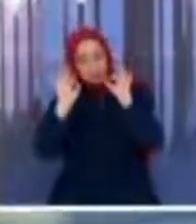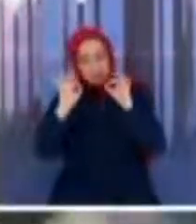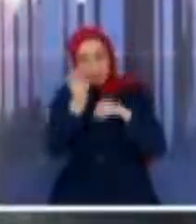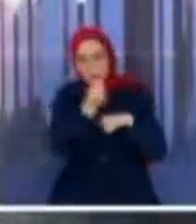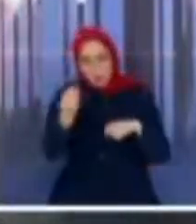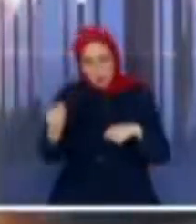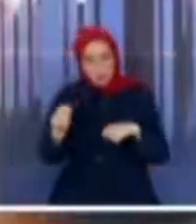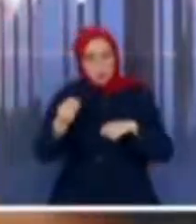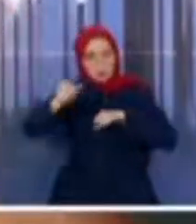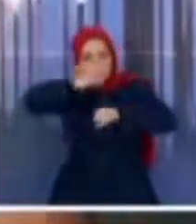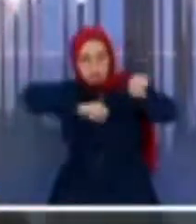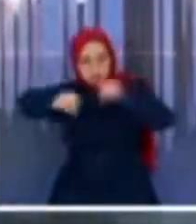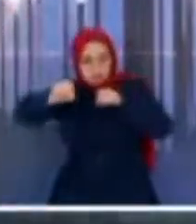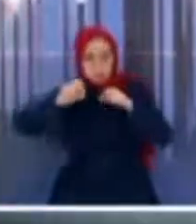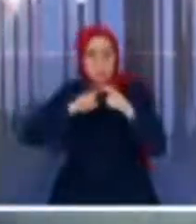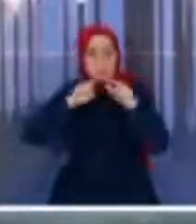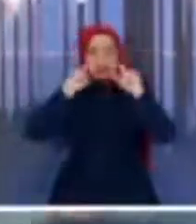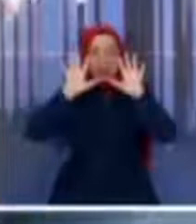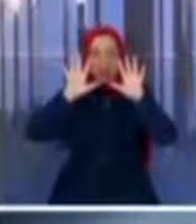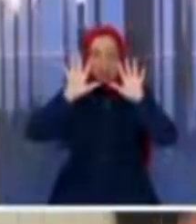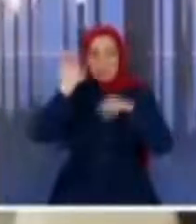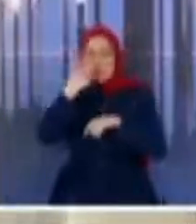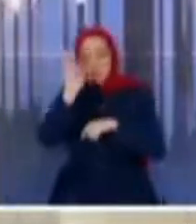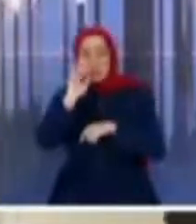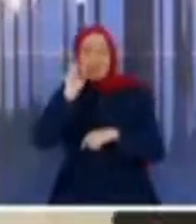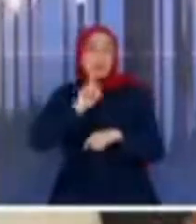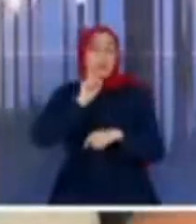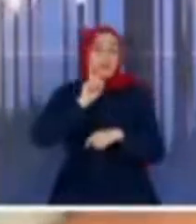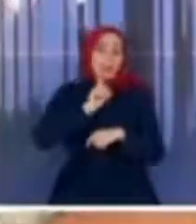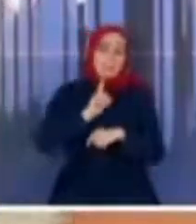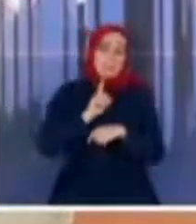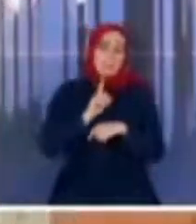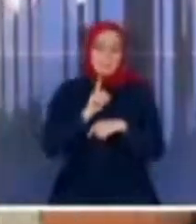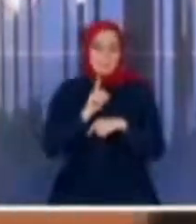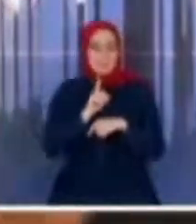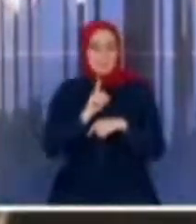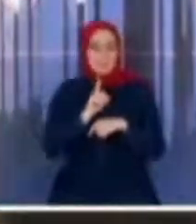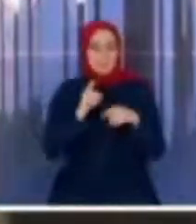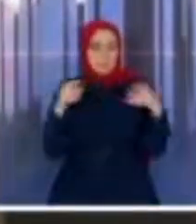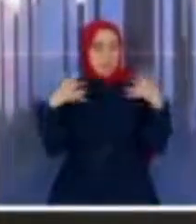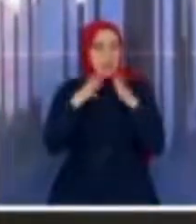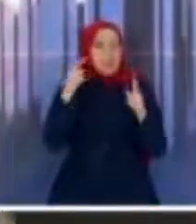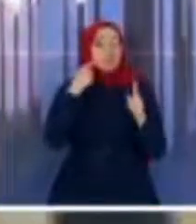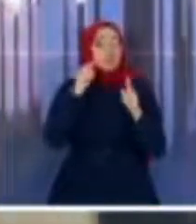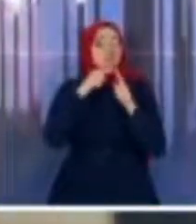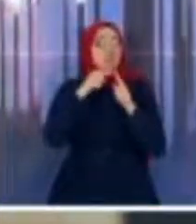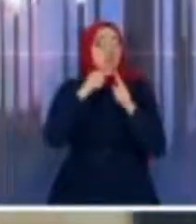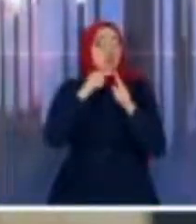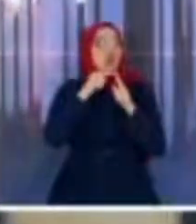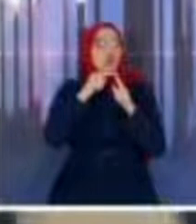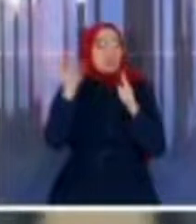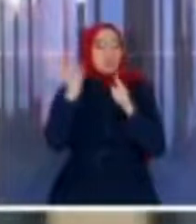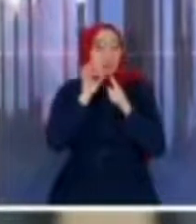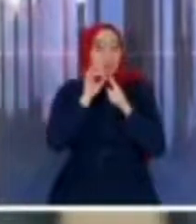يترينيو كاراتيه، من 10 نص نهار فيه نساء نجموا يكونوا متعايشين مع مرض السكري قاعدين يعملوا في